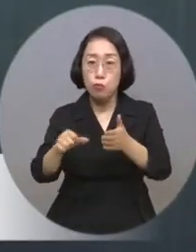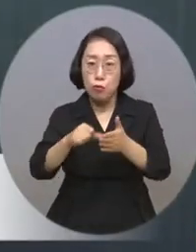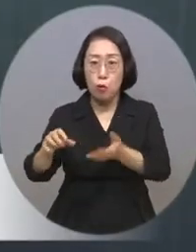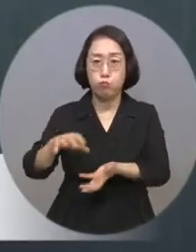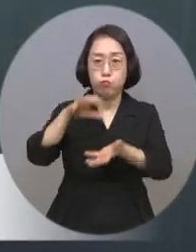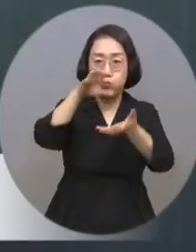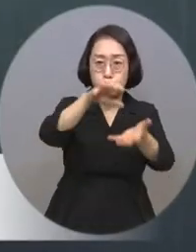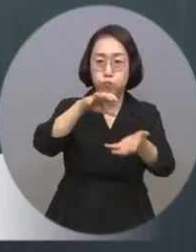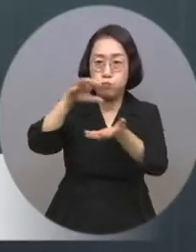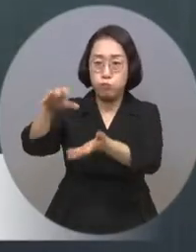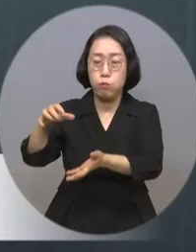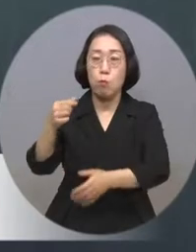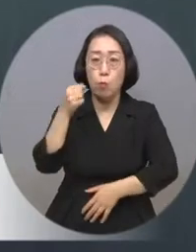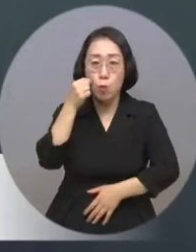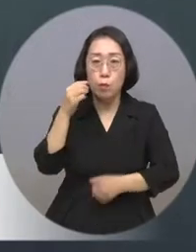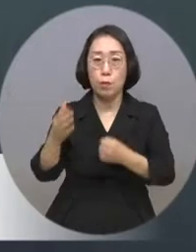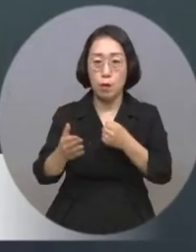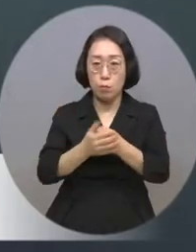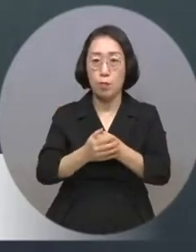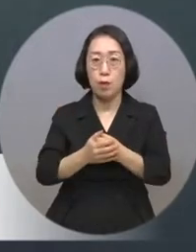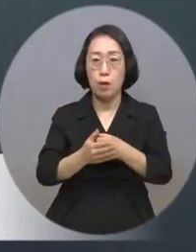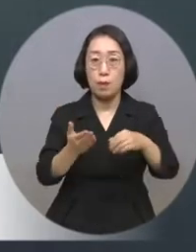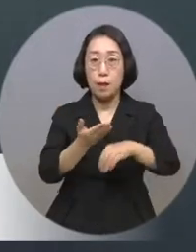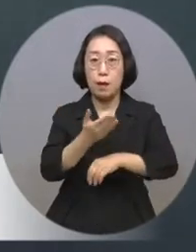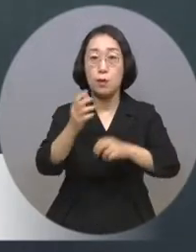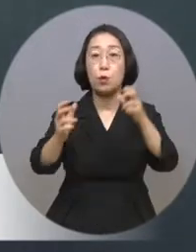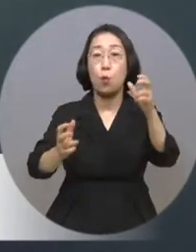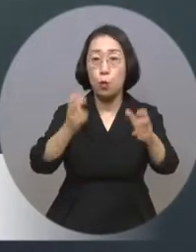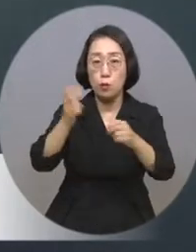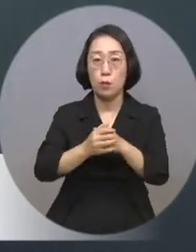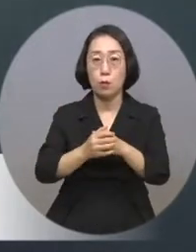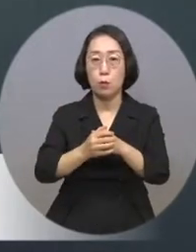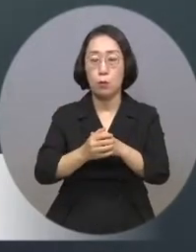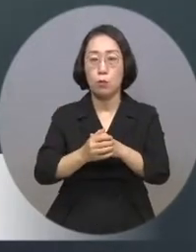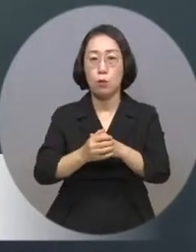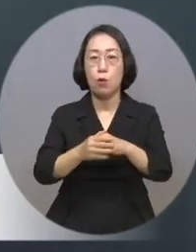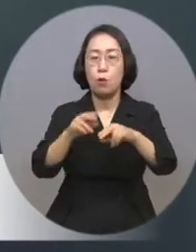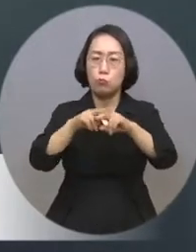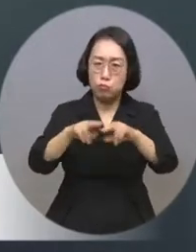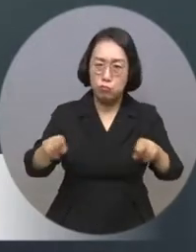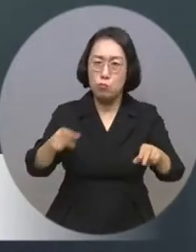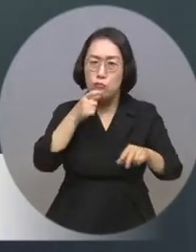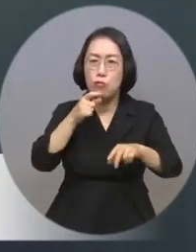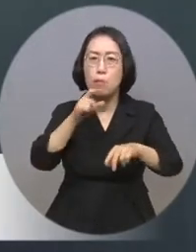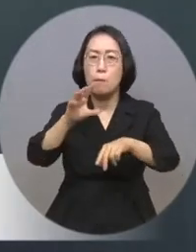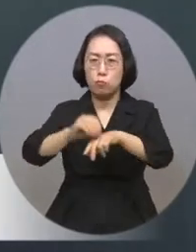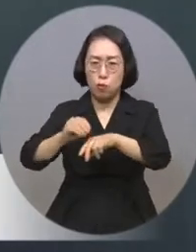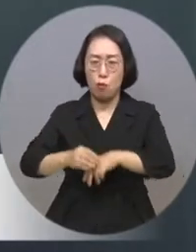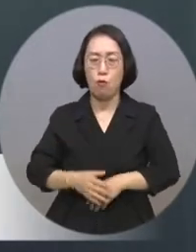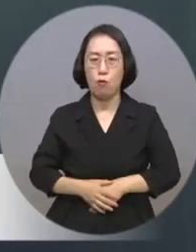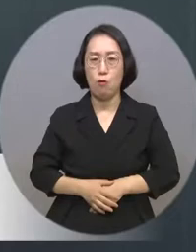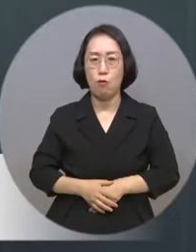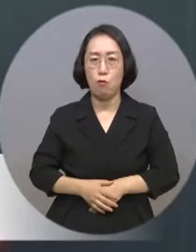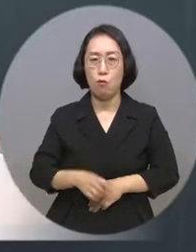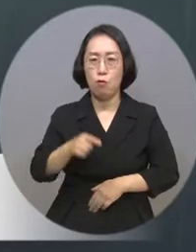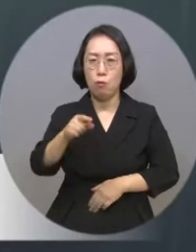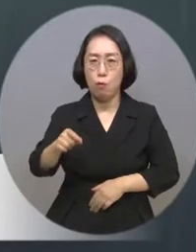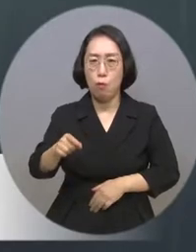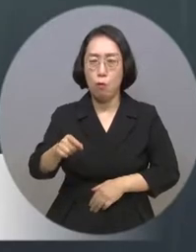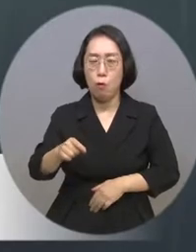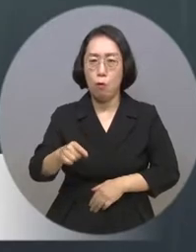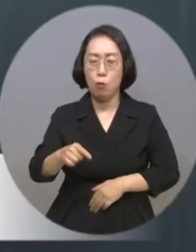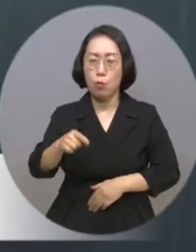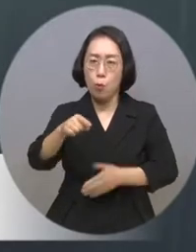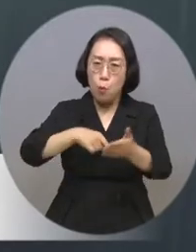외부 하청업체들, 외주받은 하청업체들 물량들을 전부 다 침수시켰어요. 그래서 그쪽에 지금 피해액을 어떻게